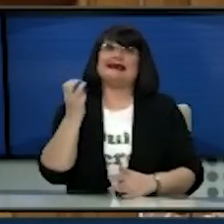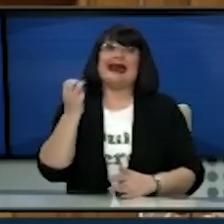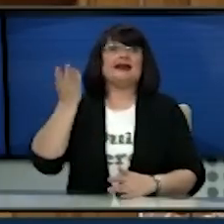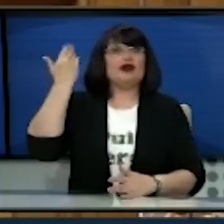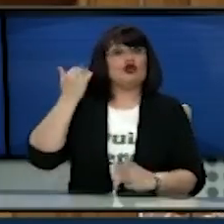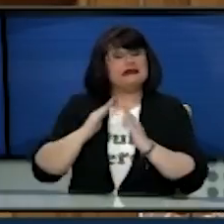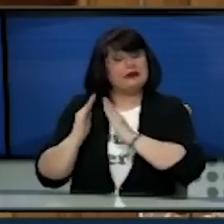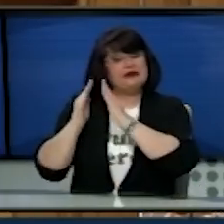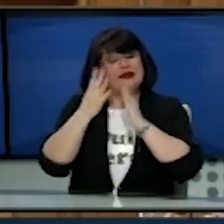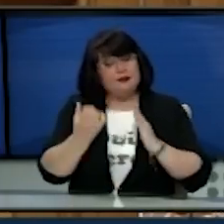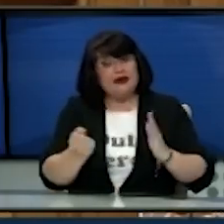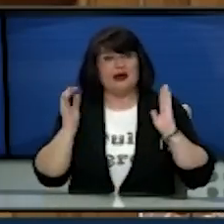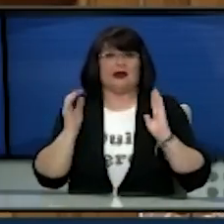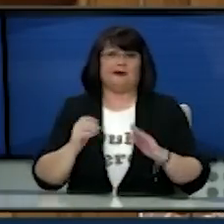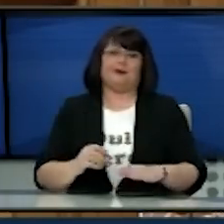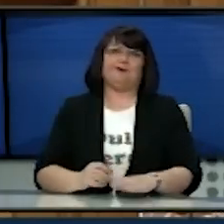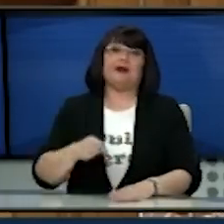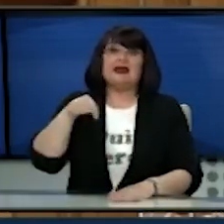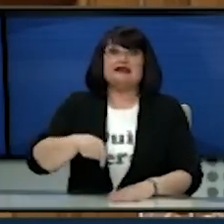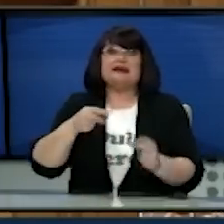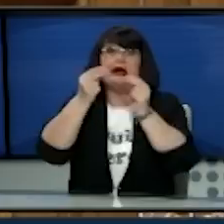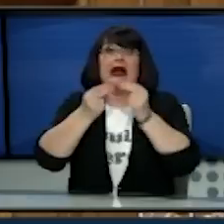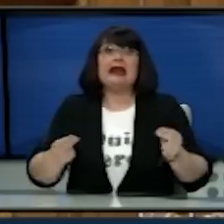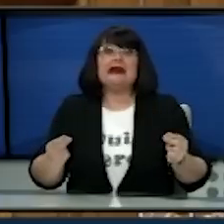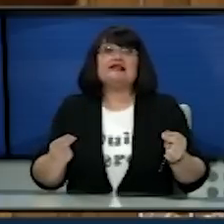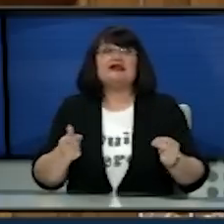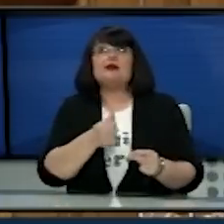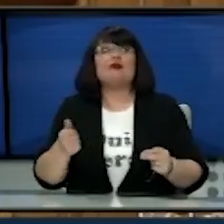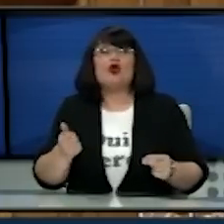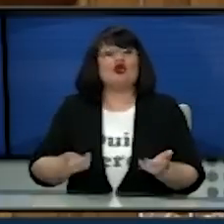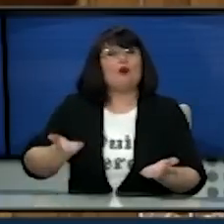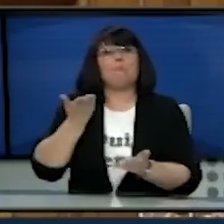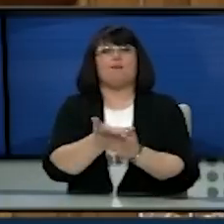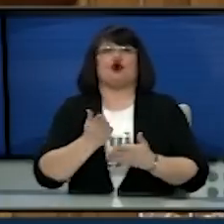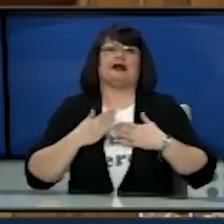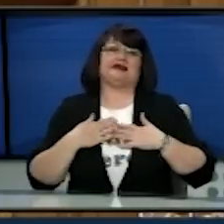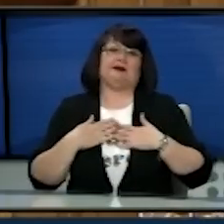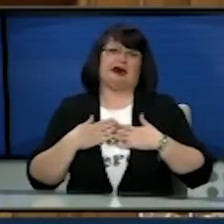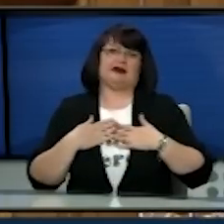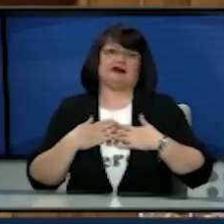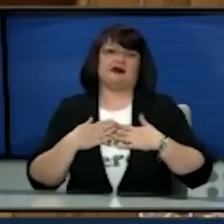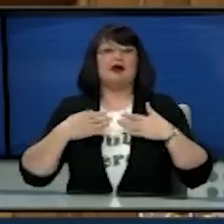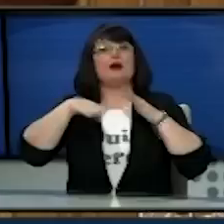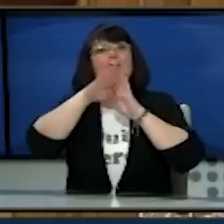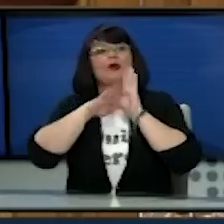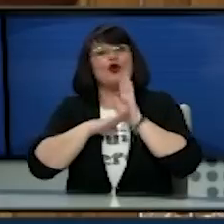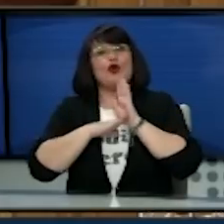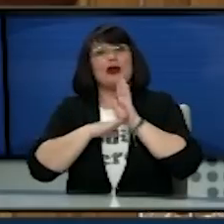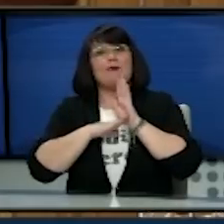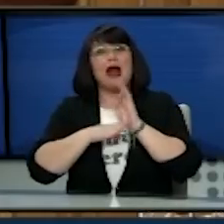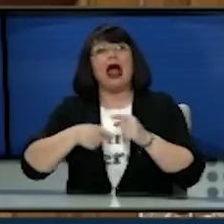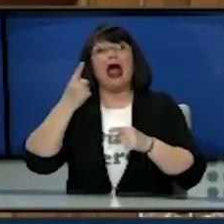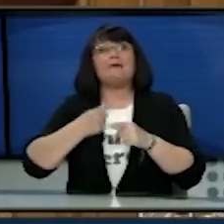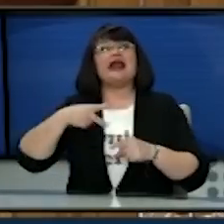1930. Λύση σήμερα μπορεί να δώσει η πρόταση που έχουμε καταθέσει για πρόγραμμα λαϊκής